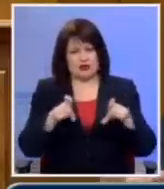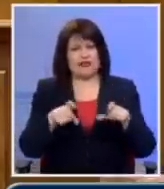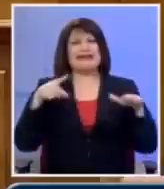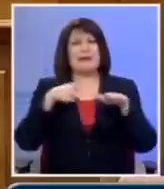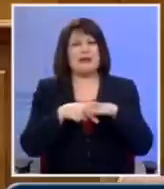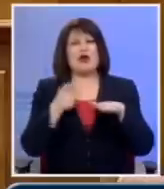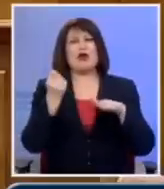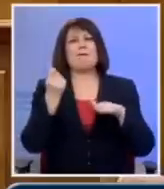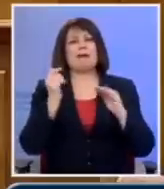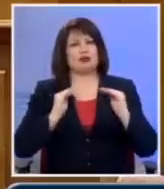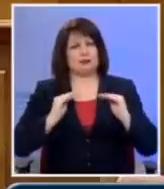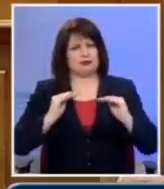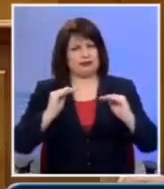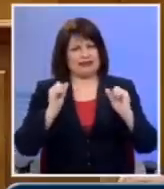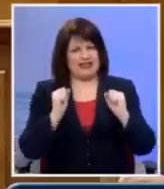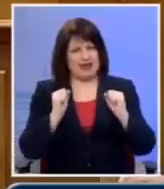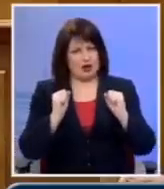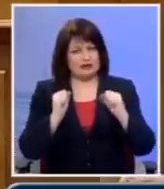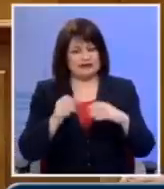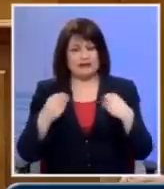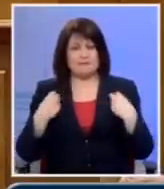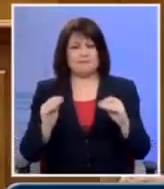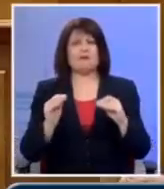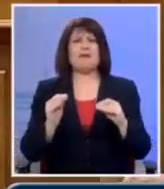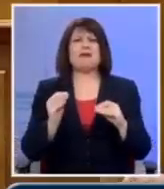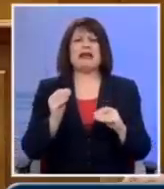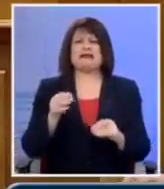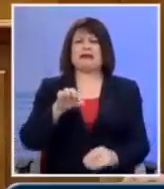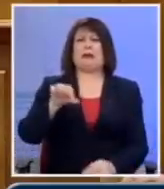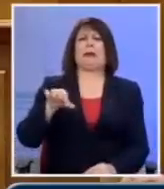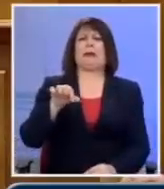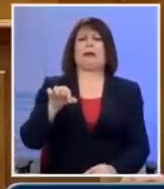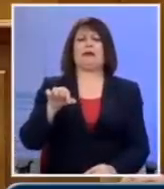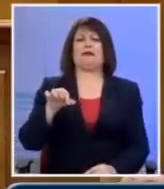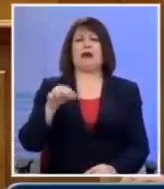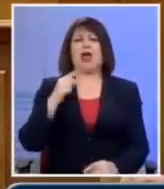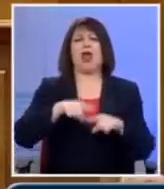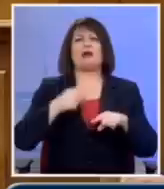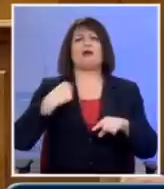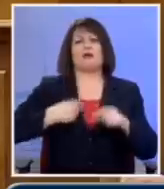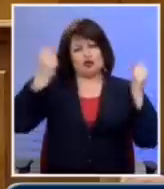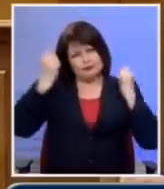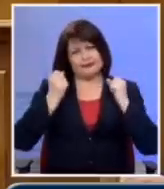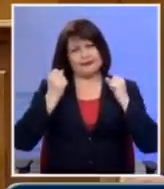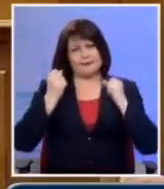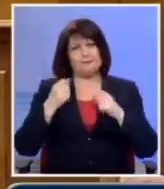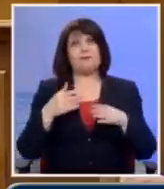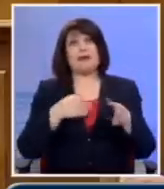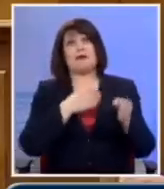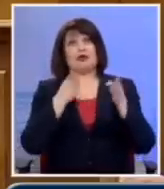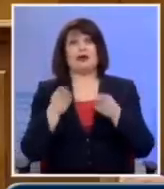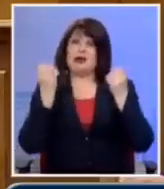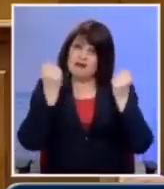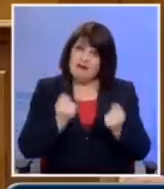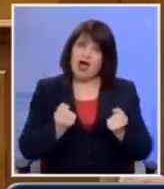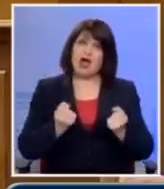Χρηματοπιστωτικής Σταθερότητας να απολυθούν έναντι πινακίου φακής με άμεση ζημία του ελληνικού δημοσίου και ταυτόχρονη επιβάρυνση